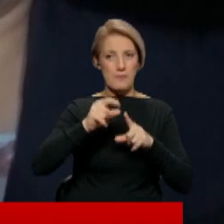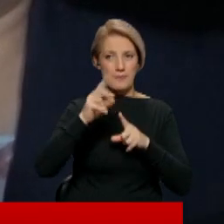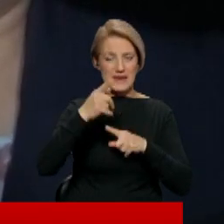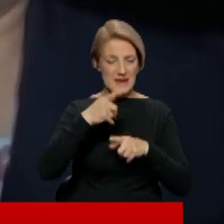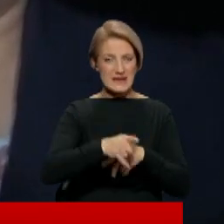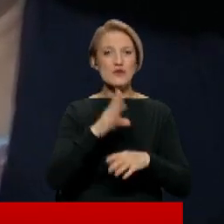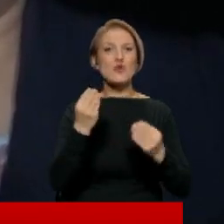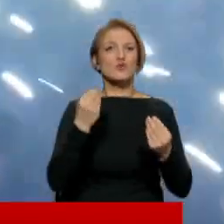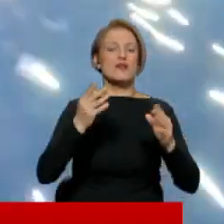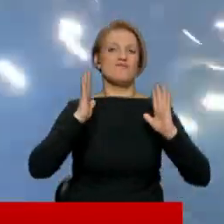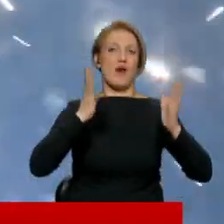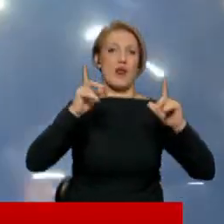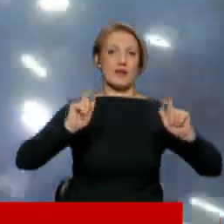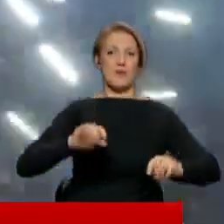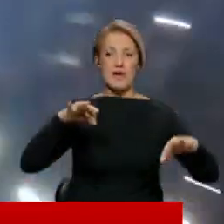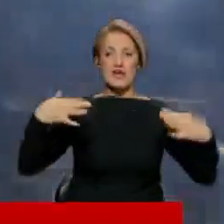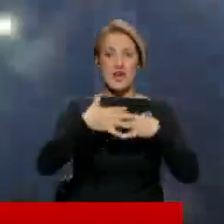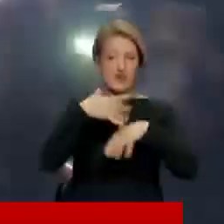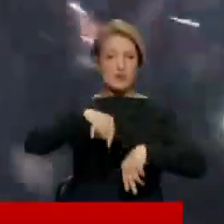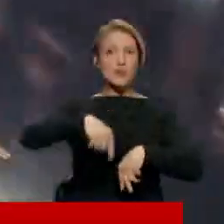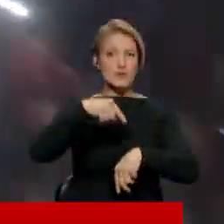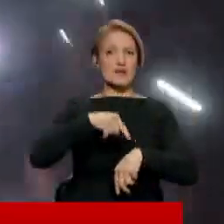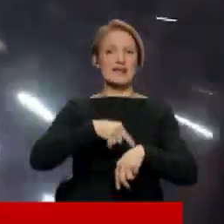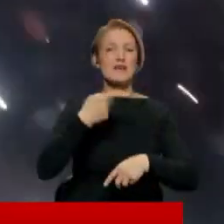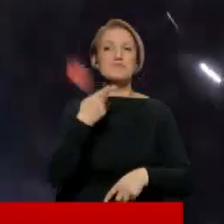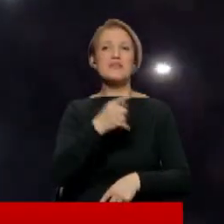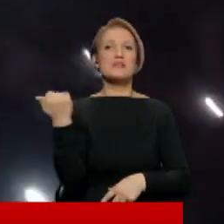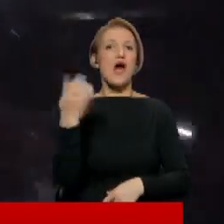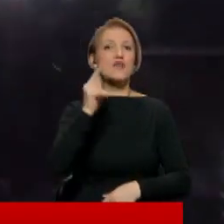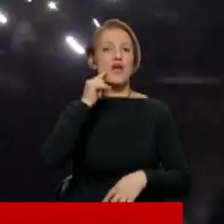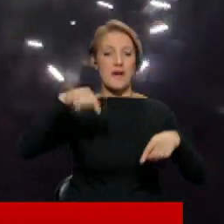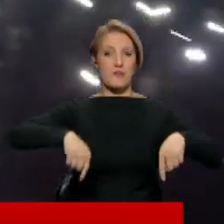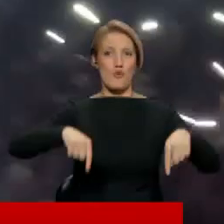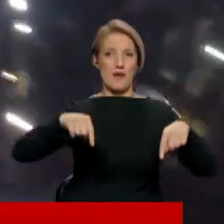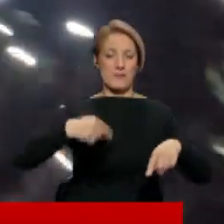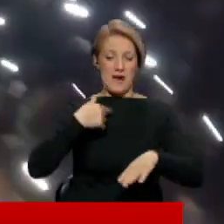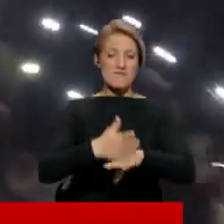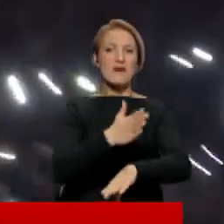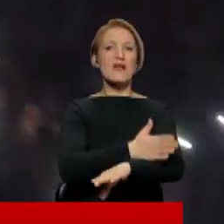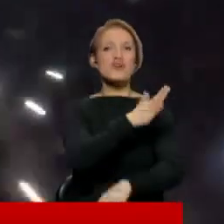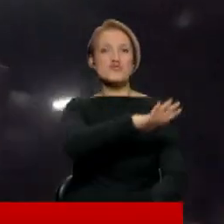çok güzel bir etkinlik yapıyoruz. Gecenin bu saatinde binlerce insan burada. Ben